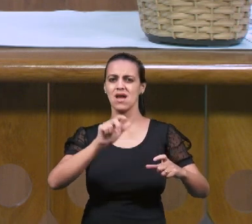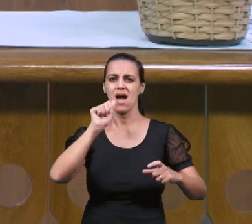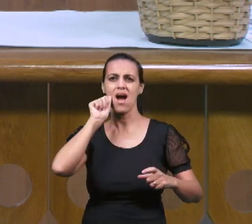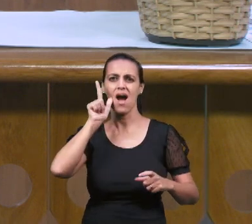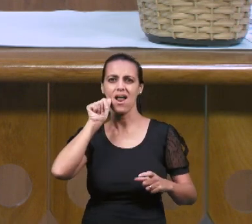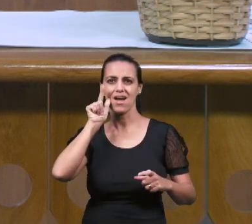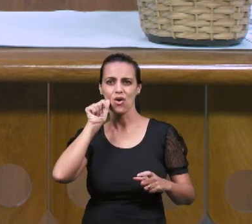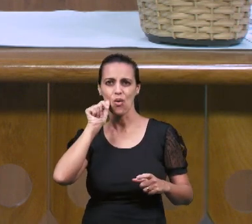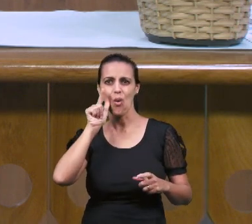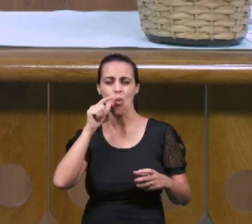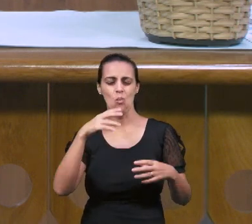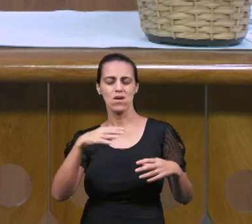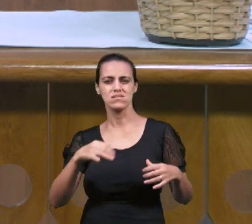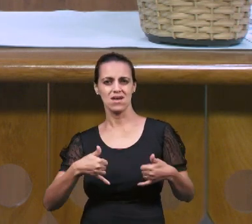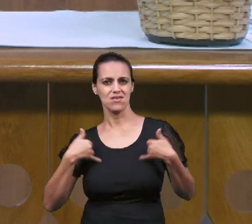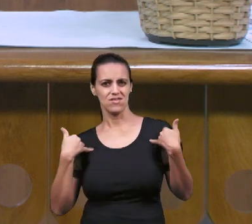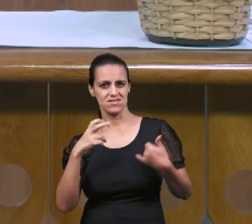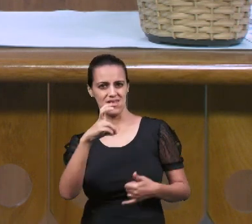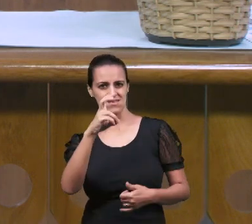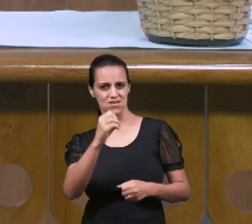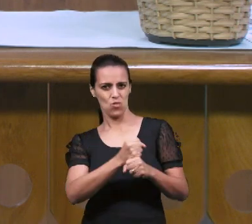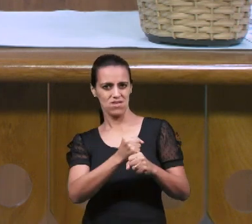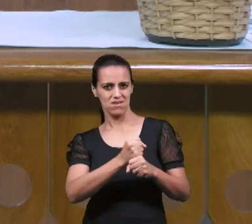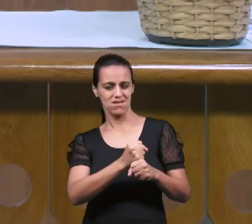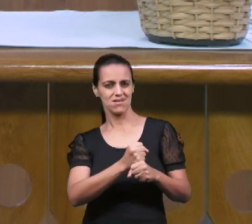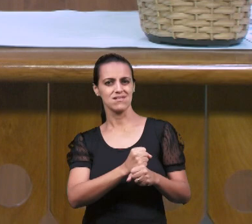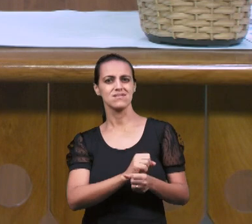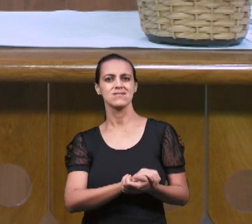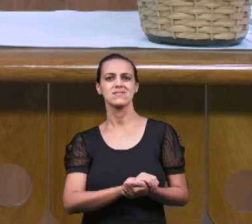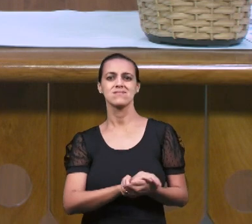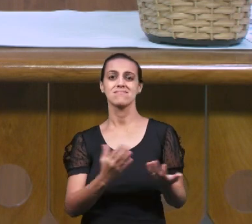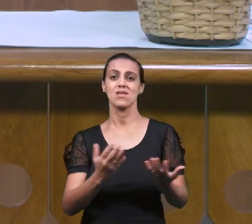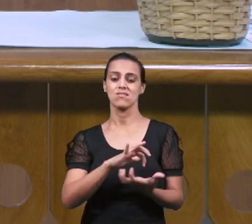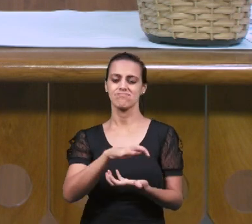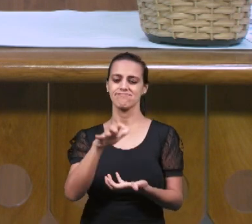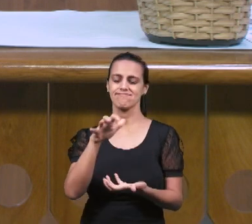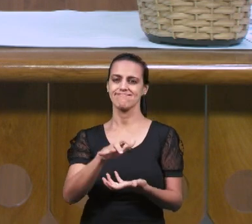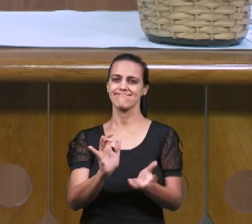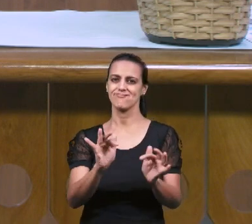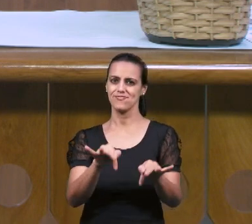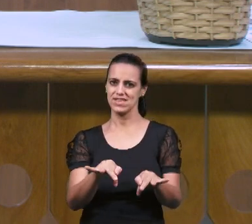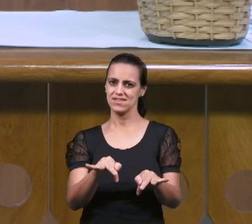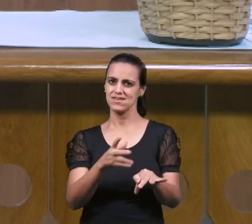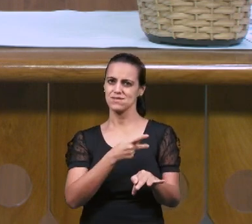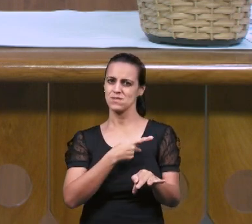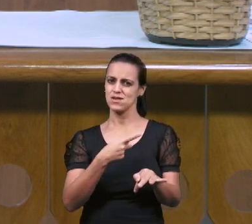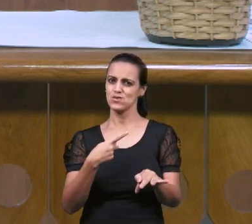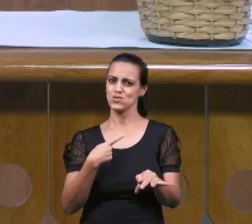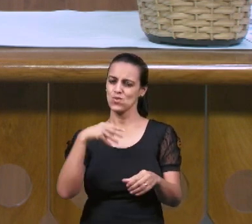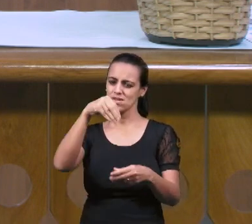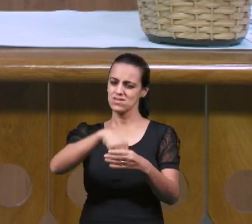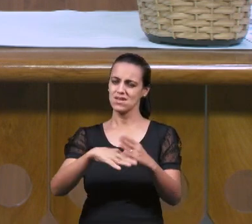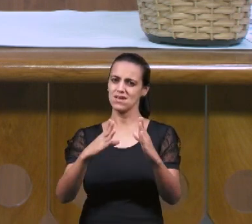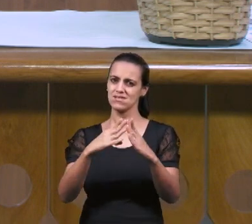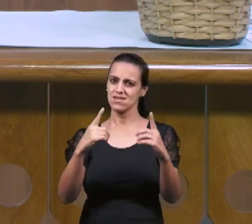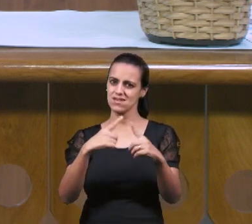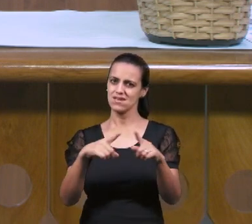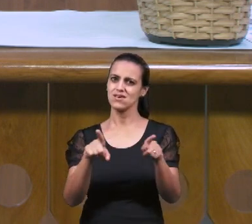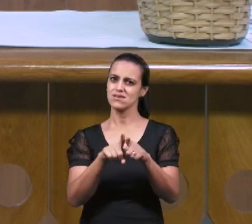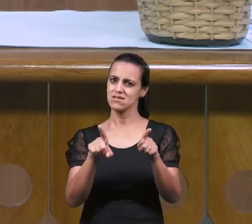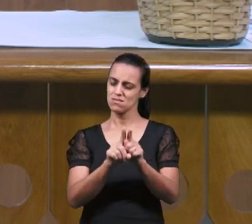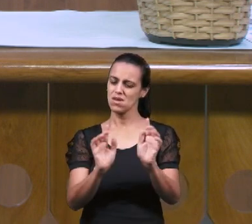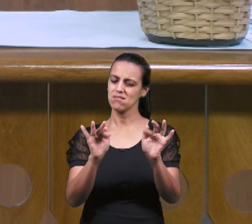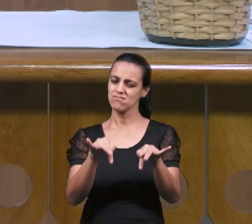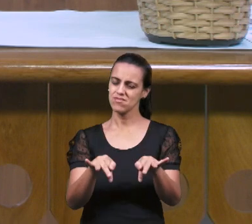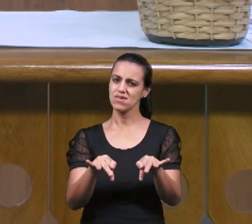transmission, ce réseau de transmission via satellite dans les églises. Les pasteurs vont finir les cultes présentiellement en priant pour les enfants. Et nous continuons